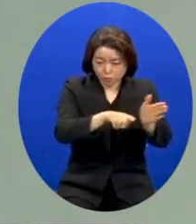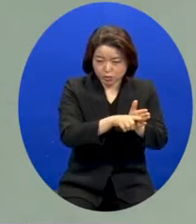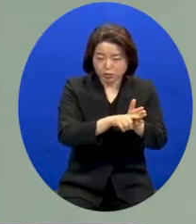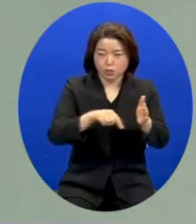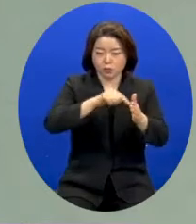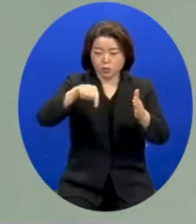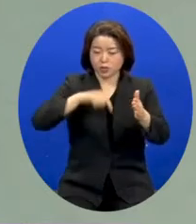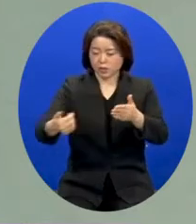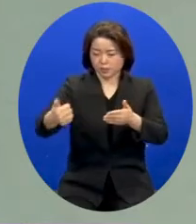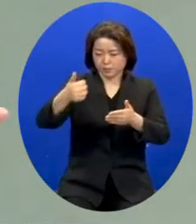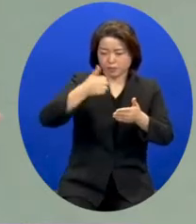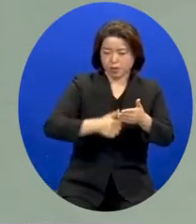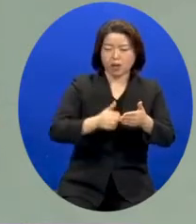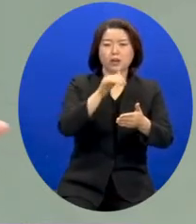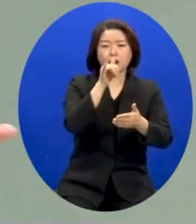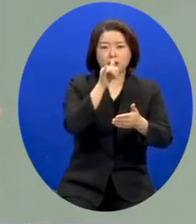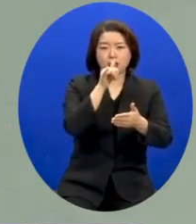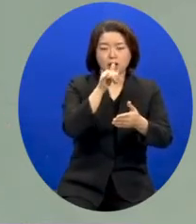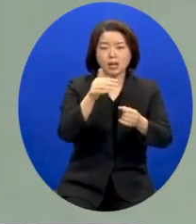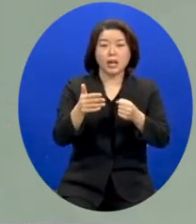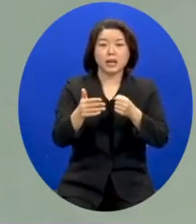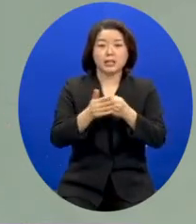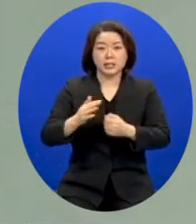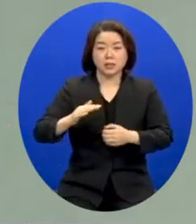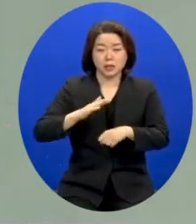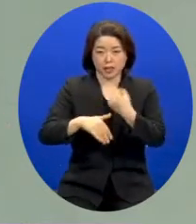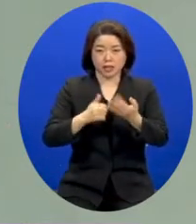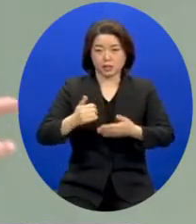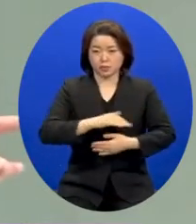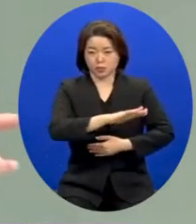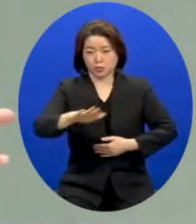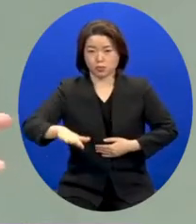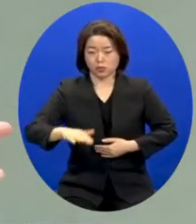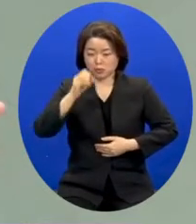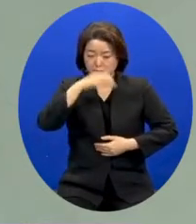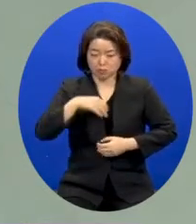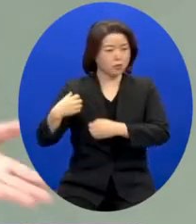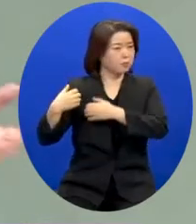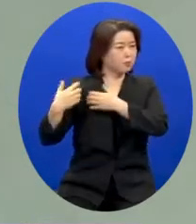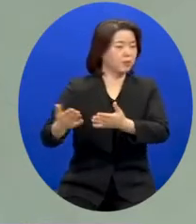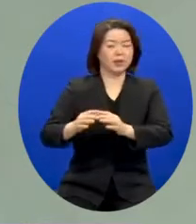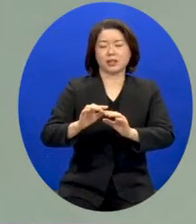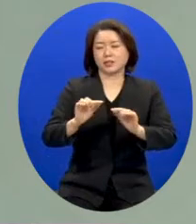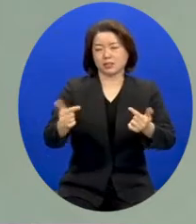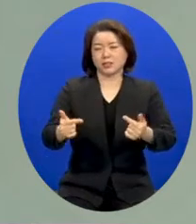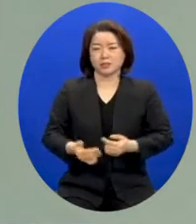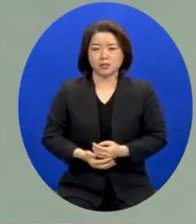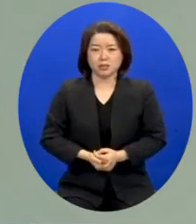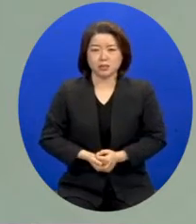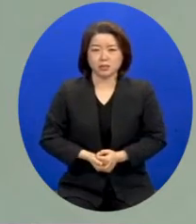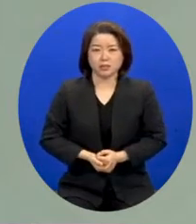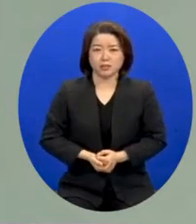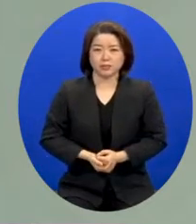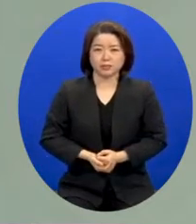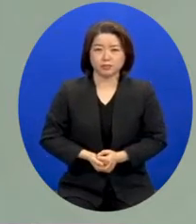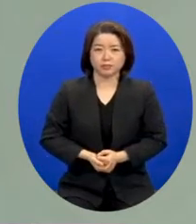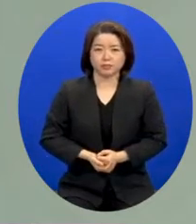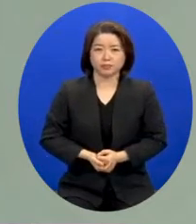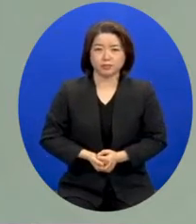임하셨습니다. 그러니 하나님께서 우리를 그냥 내버려 두실 리가 없습니다.